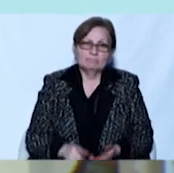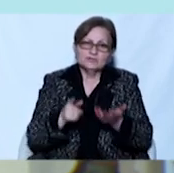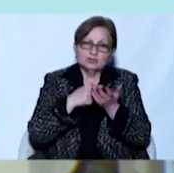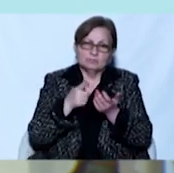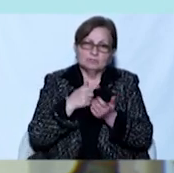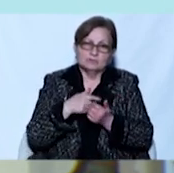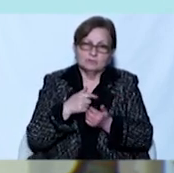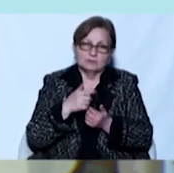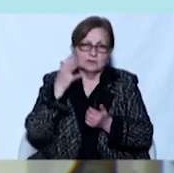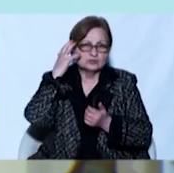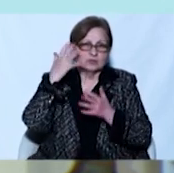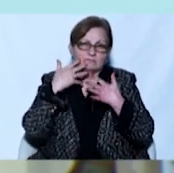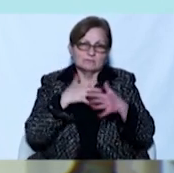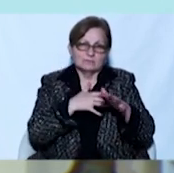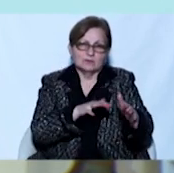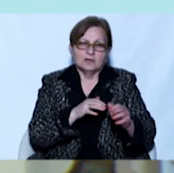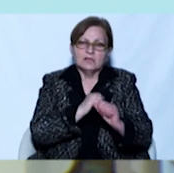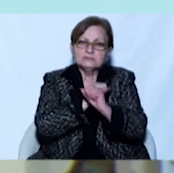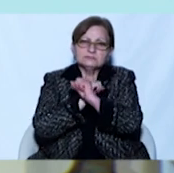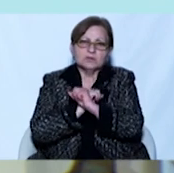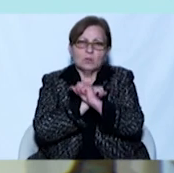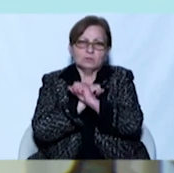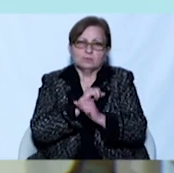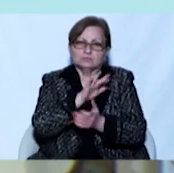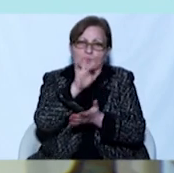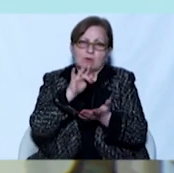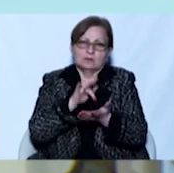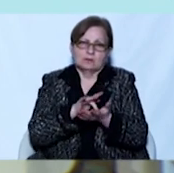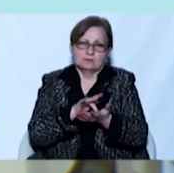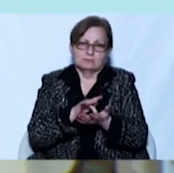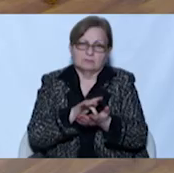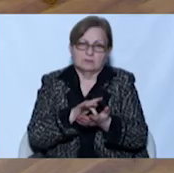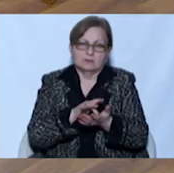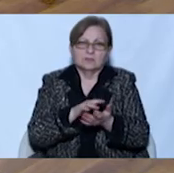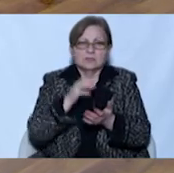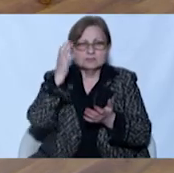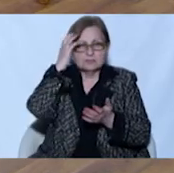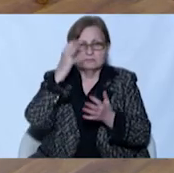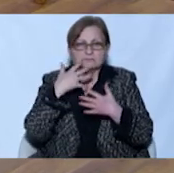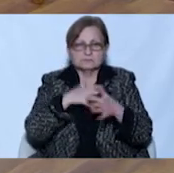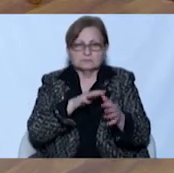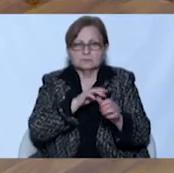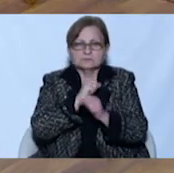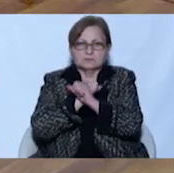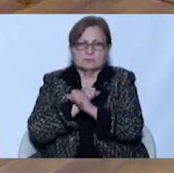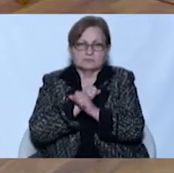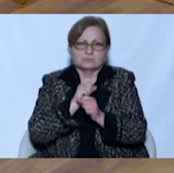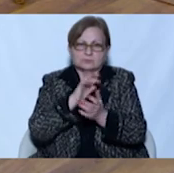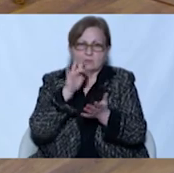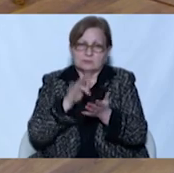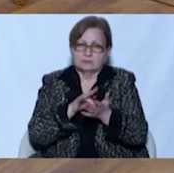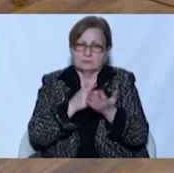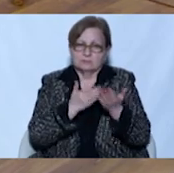ჩამოვთვალოთ შავი ზღვის საკურორტო ქალაქები. შავი ზღვის საკურორტო